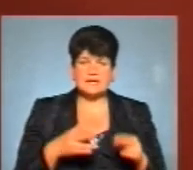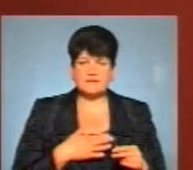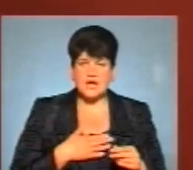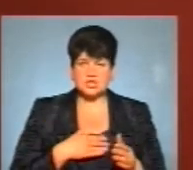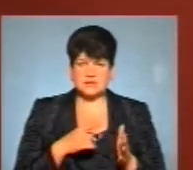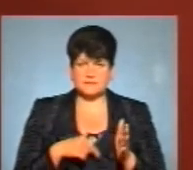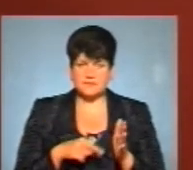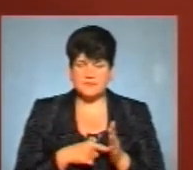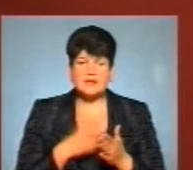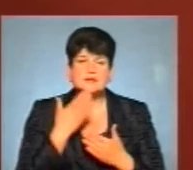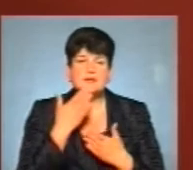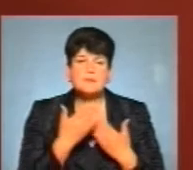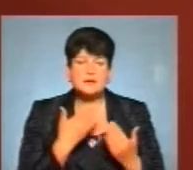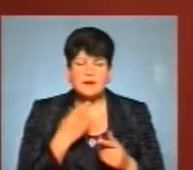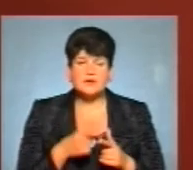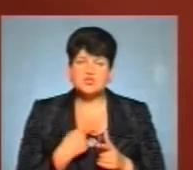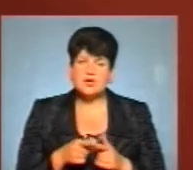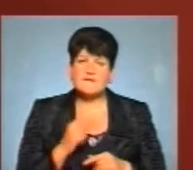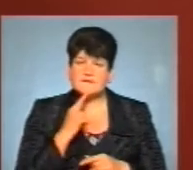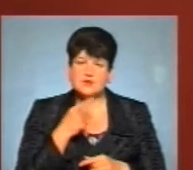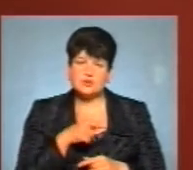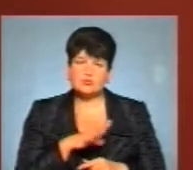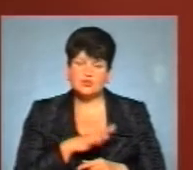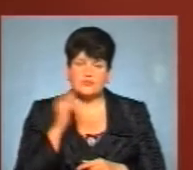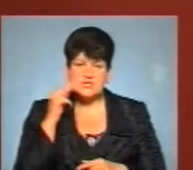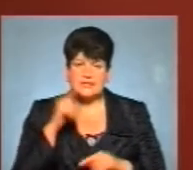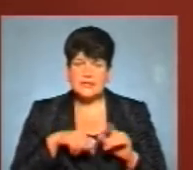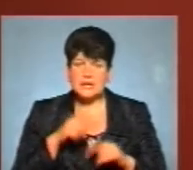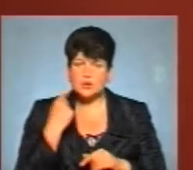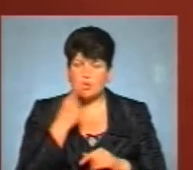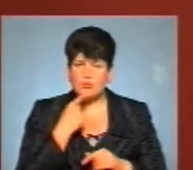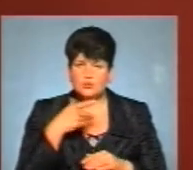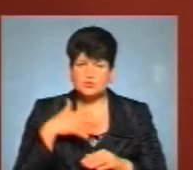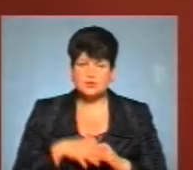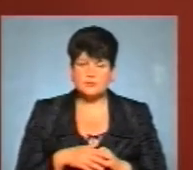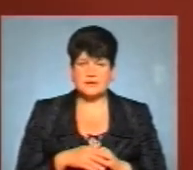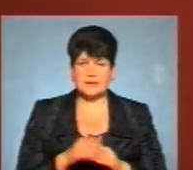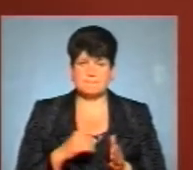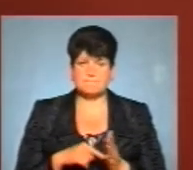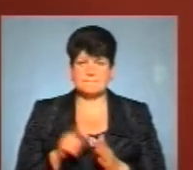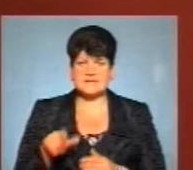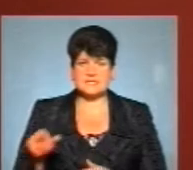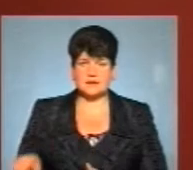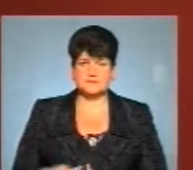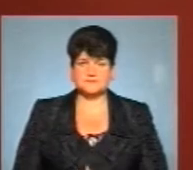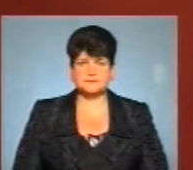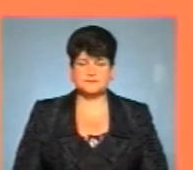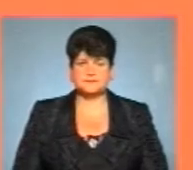місто. Ми розпитали, чи важко їм було вивчити рідну мову і порозумітися з містянами.